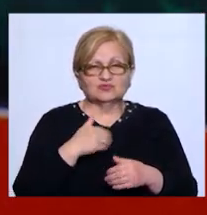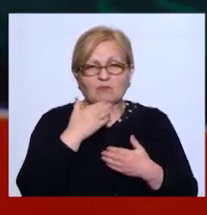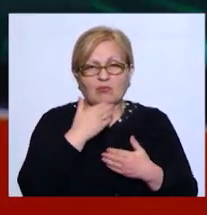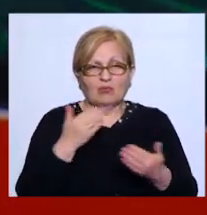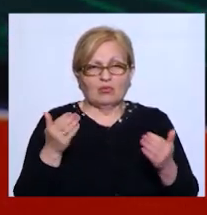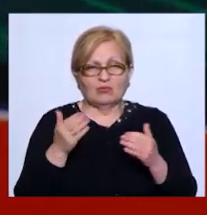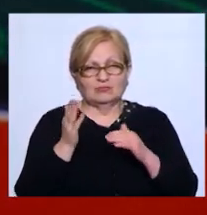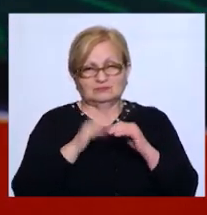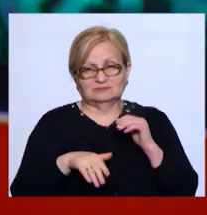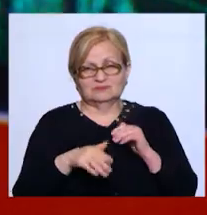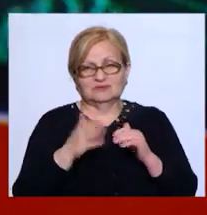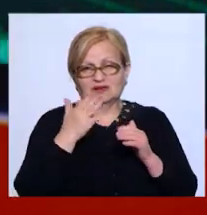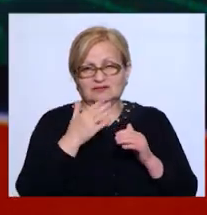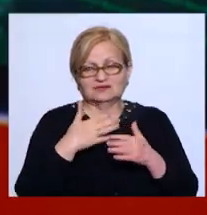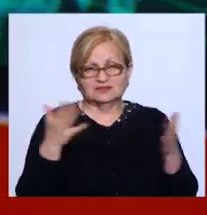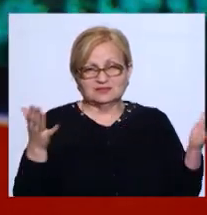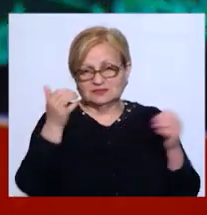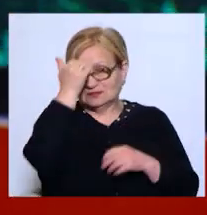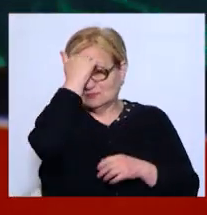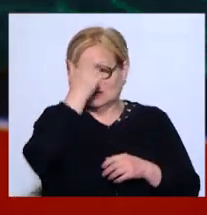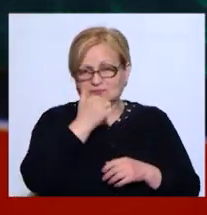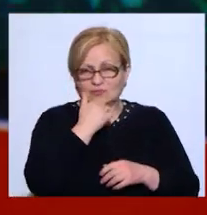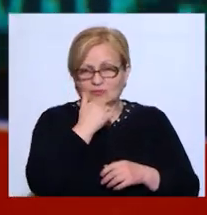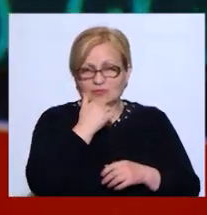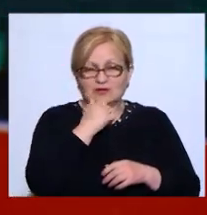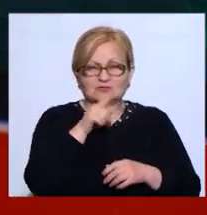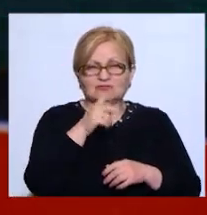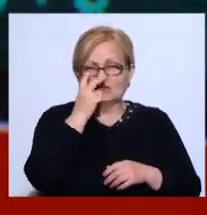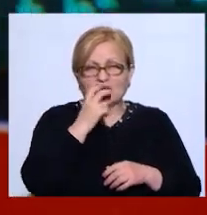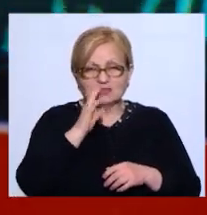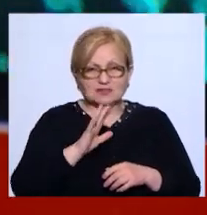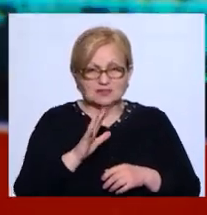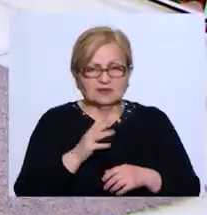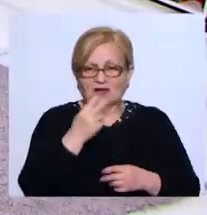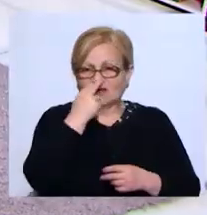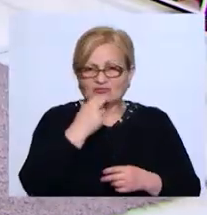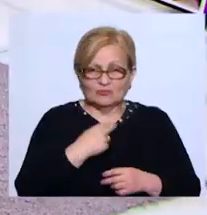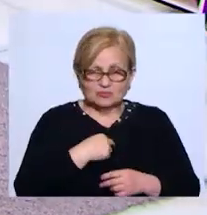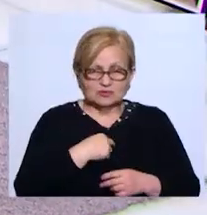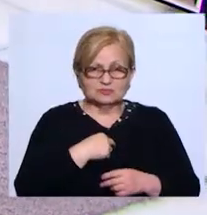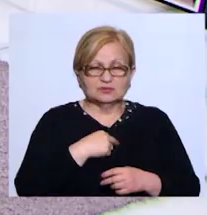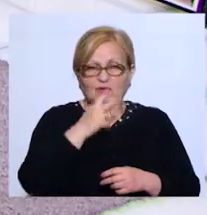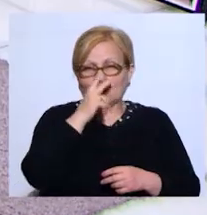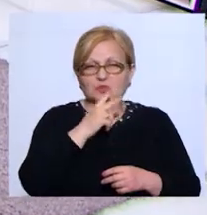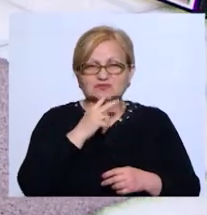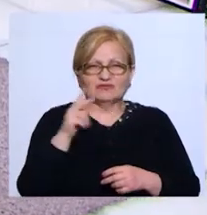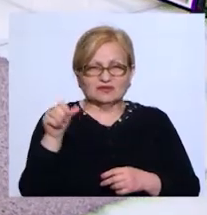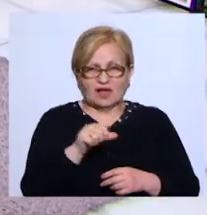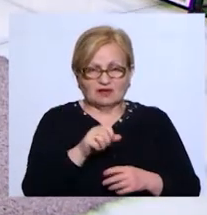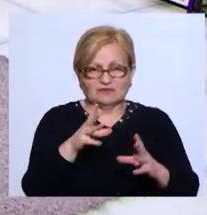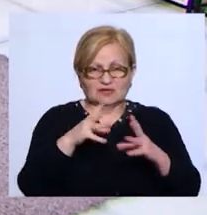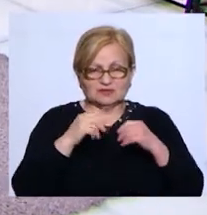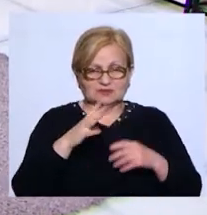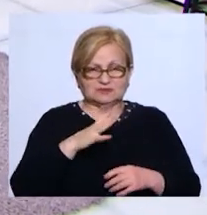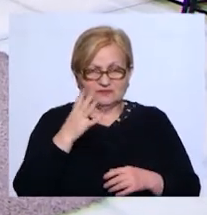გაკვეთილიც დასრულდა. დიდი მადლობა მინდა გითხრათ იმისთვის, რომ არ გეზარებოდათ, გვიყურებდით. 2/4 ჩვენთან ერთად